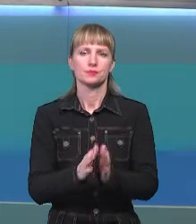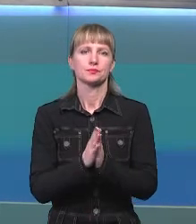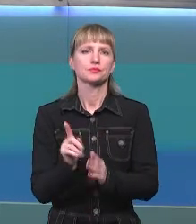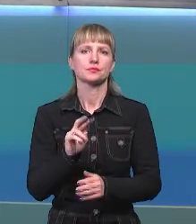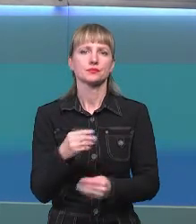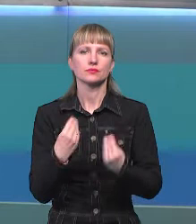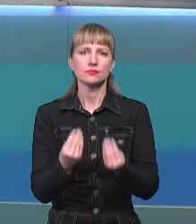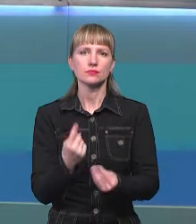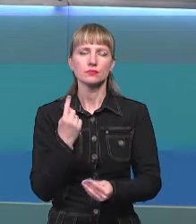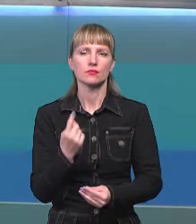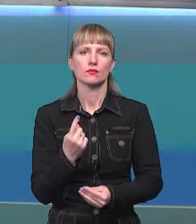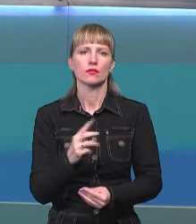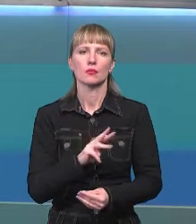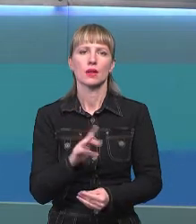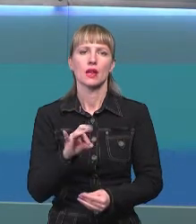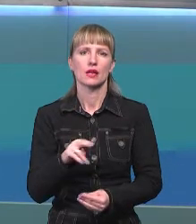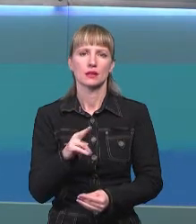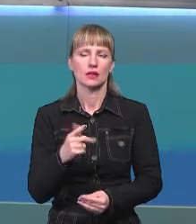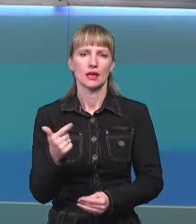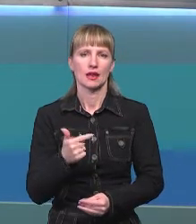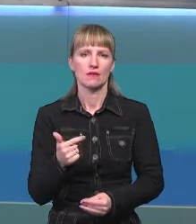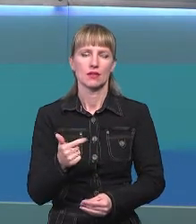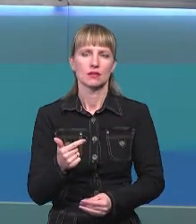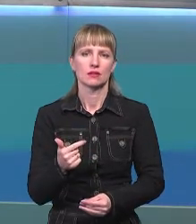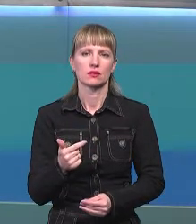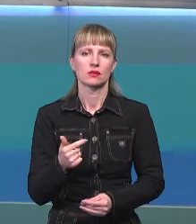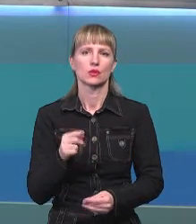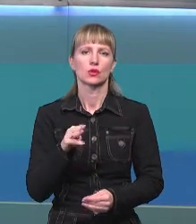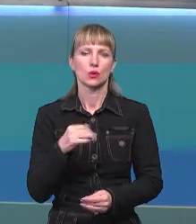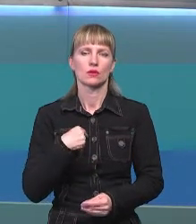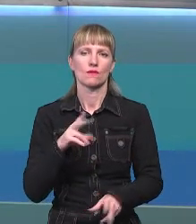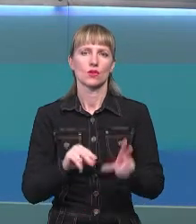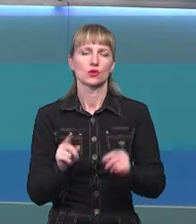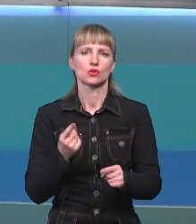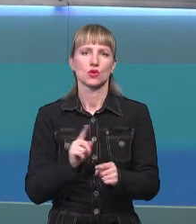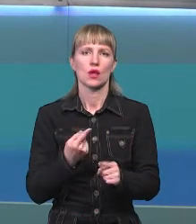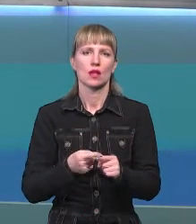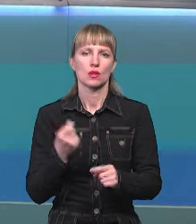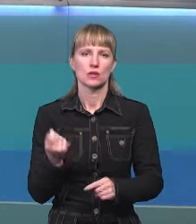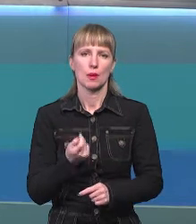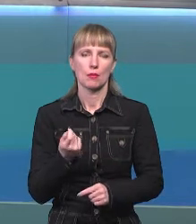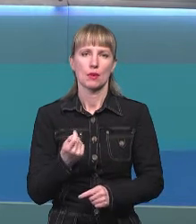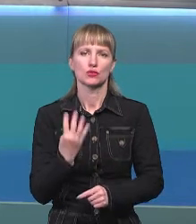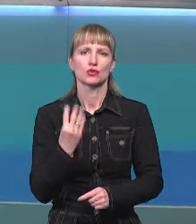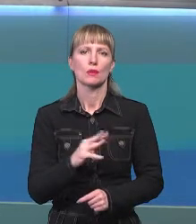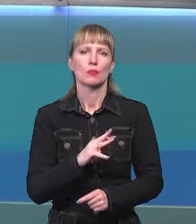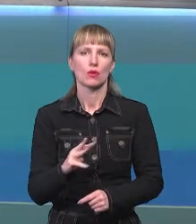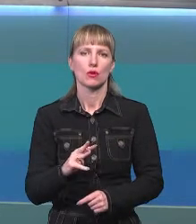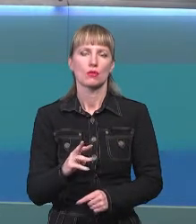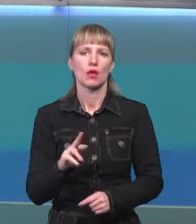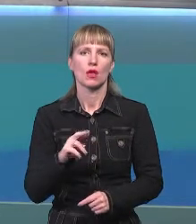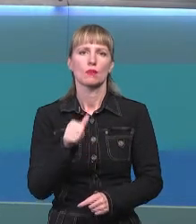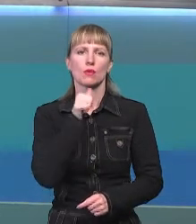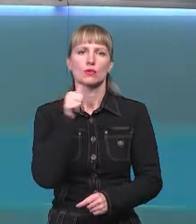щоб виділили 1 мільярд гривень. То я вважаю, що це замало, дуже замало. 4 мільйони, як в